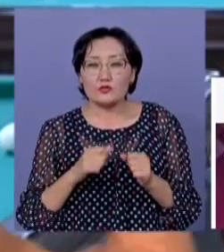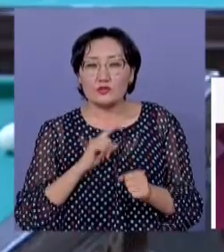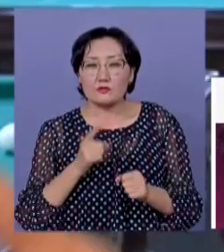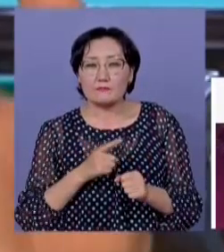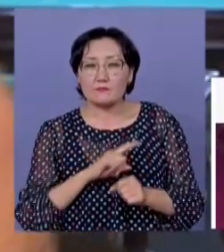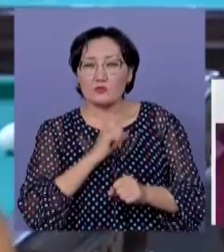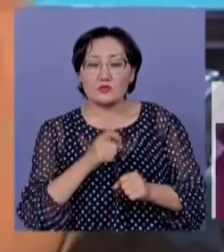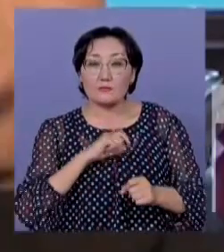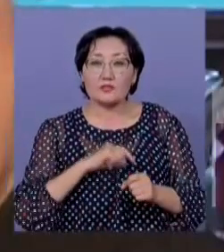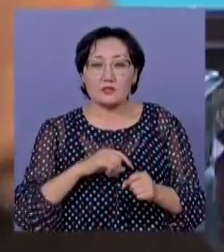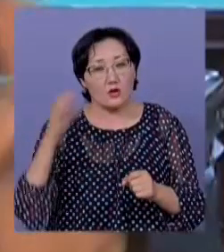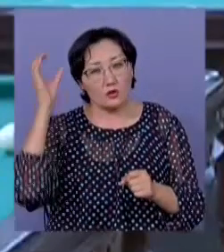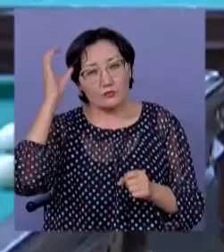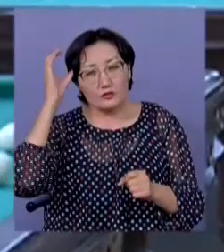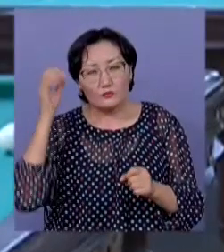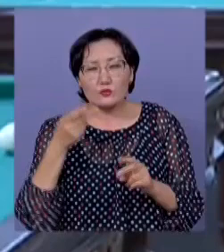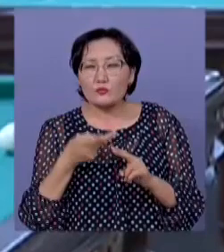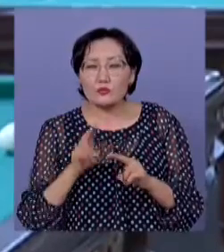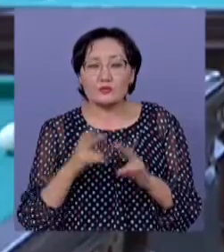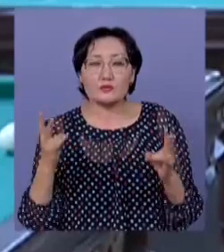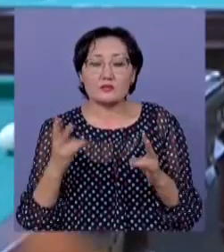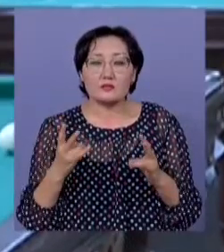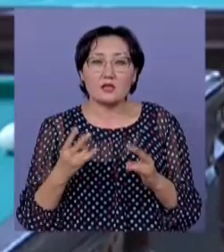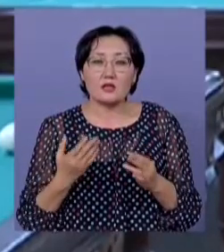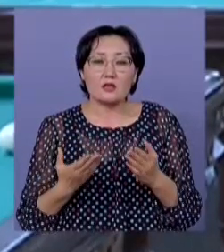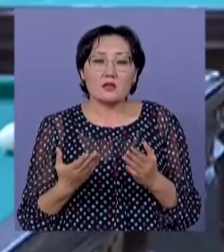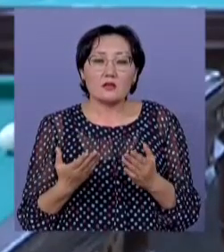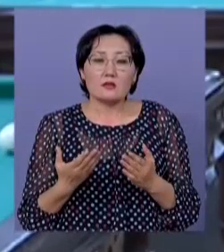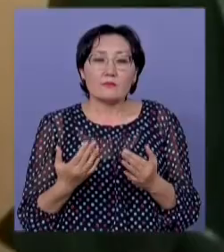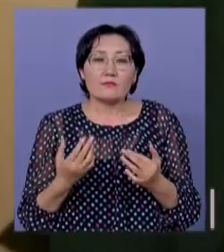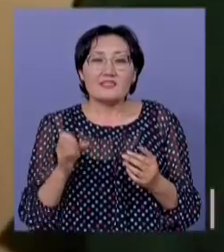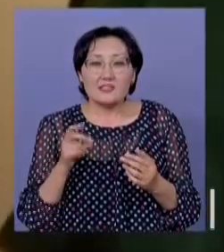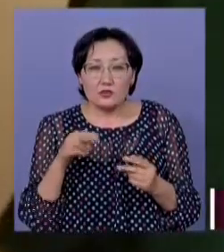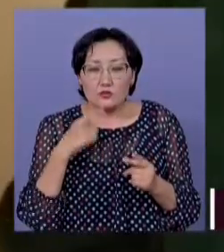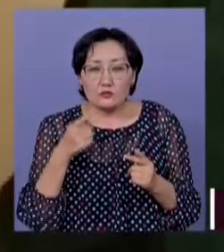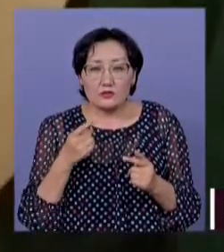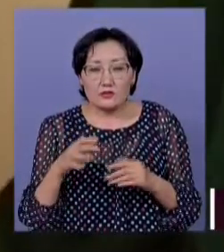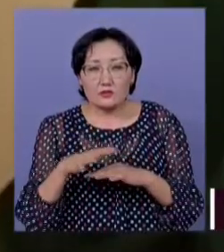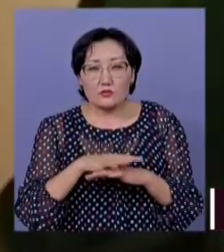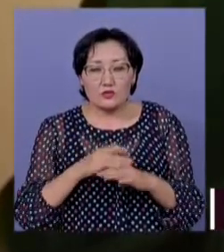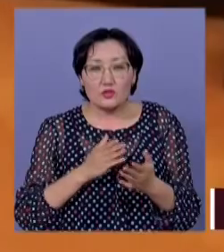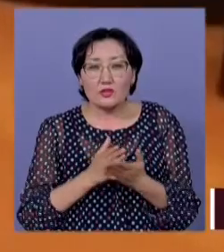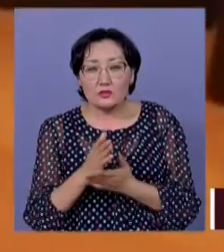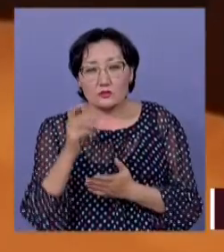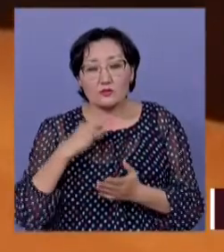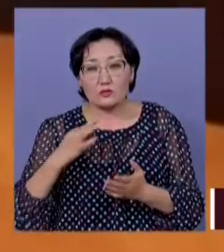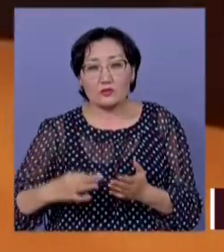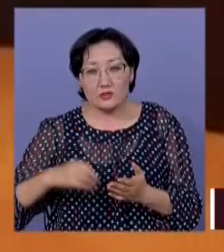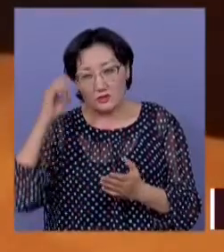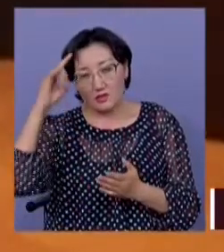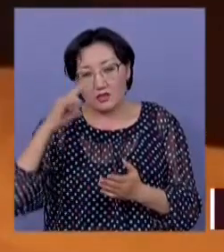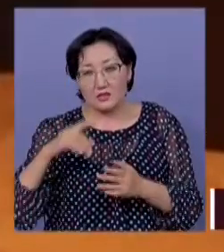мінезімен ойы, білімі өте керек еді. Еді деген сөз әрине қиын. Халқымыздың қайраткер ұлы, Қазақстанның